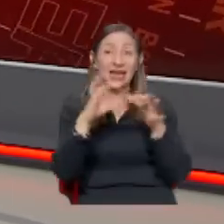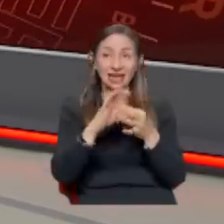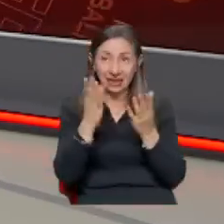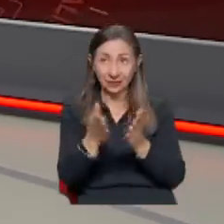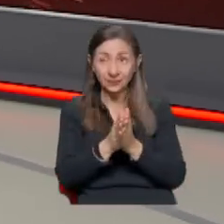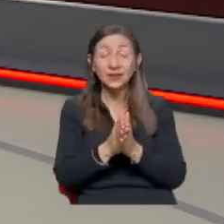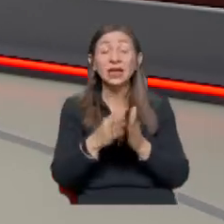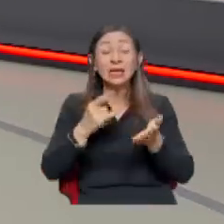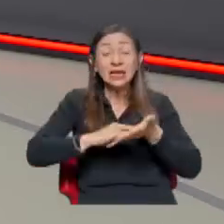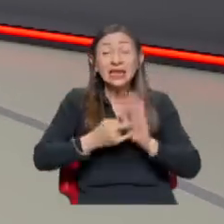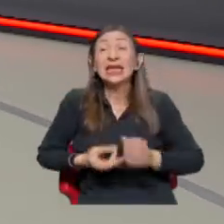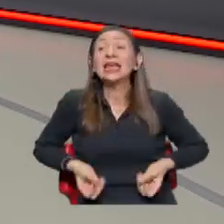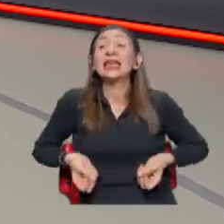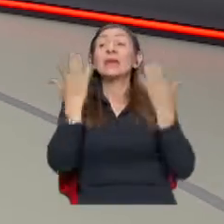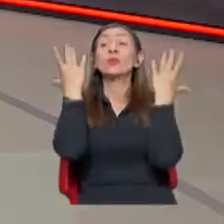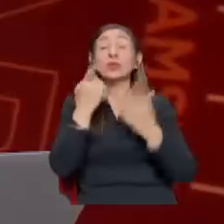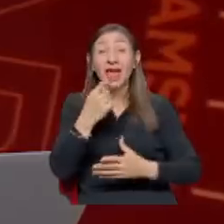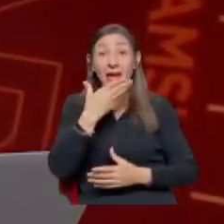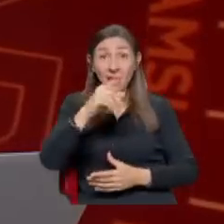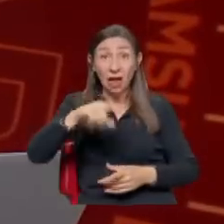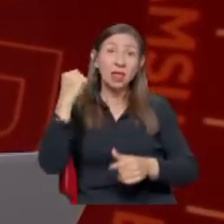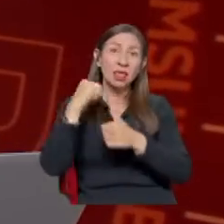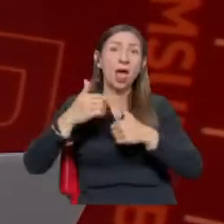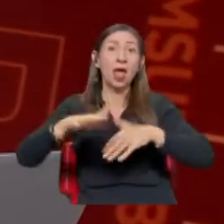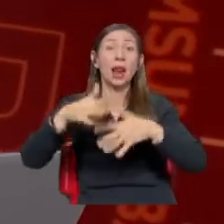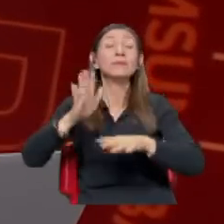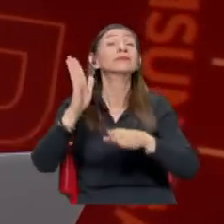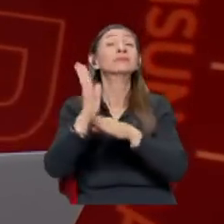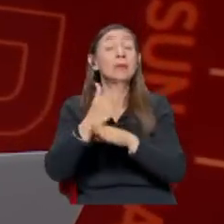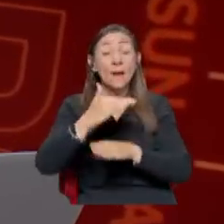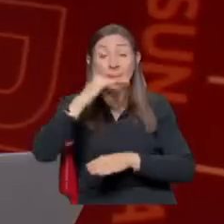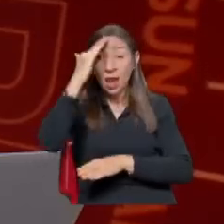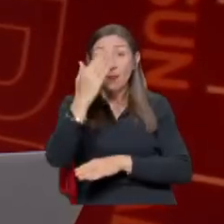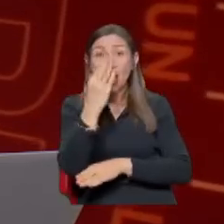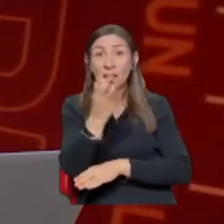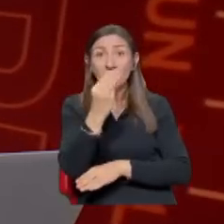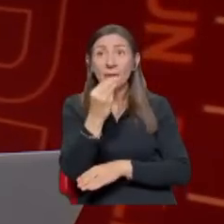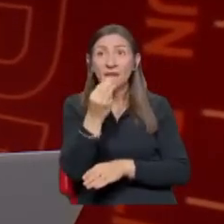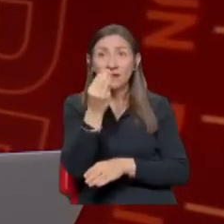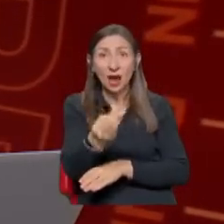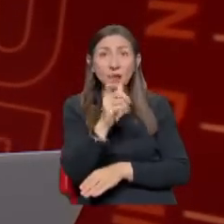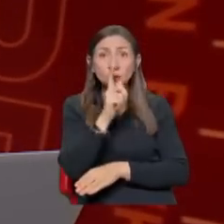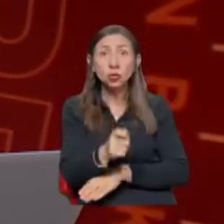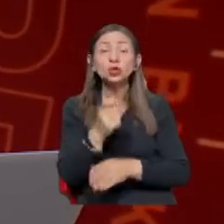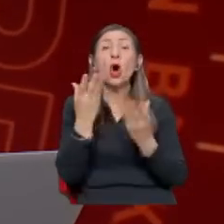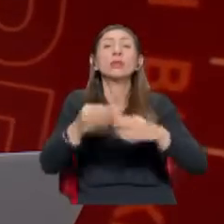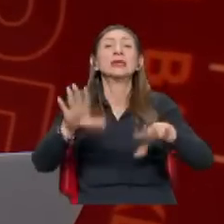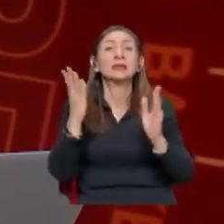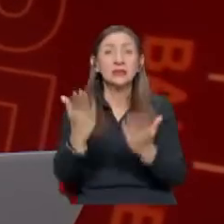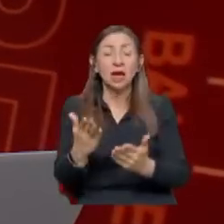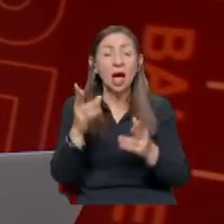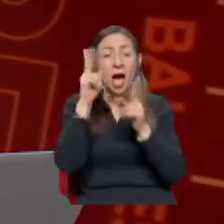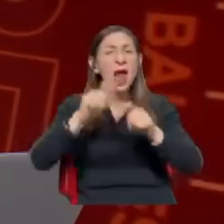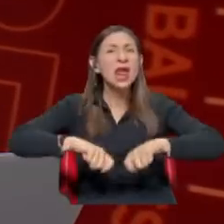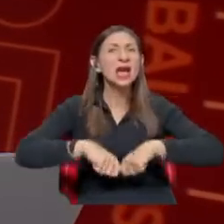ilgili. Geçinemiyoruz diyen emekliler yine eylemdeydi çünkü bayram ikramiyelerinde verilen söz tutulmadı,